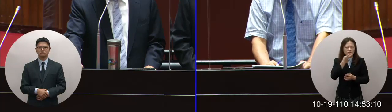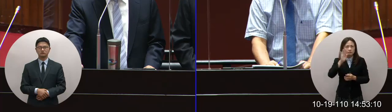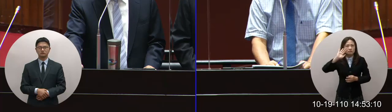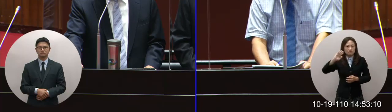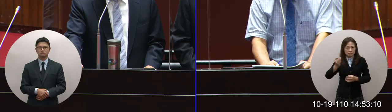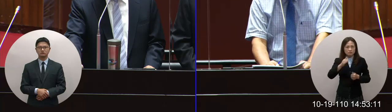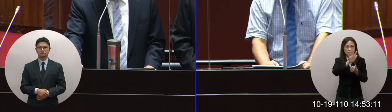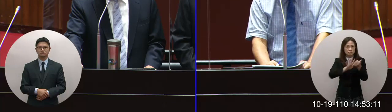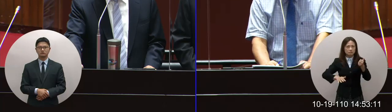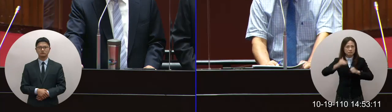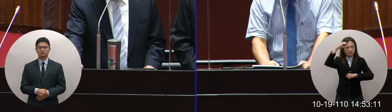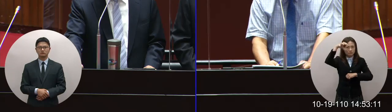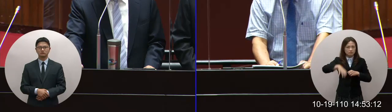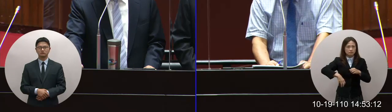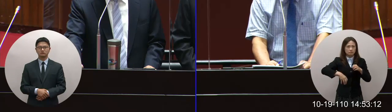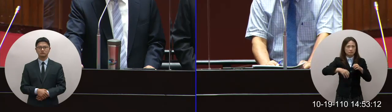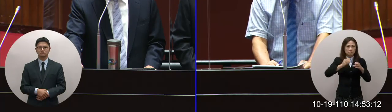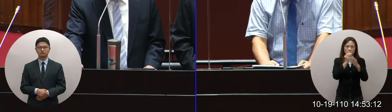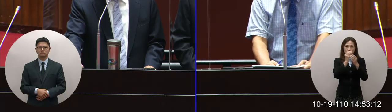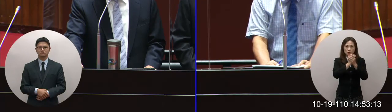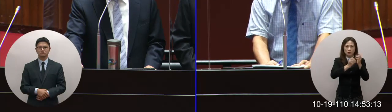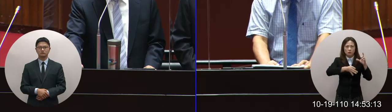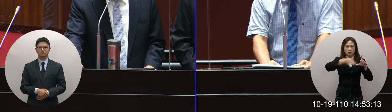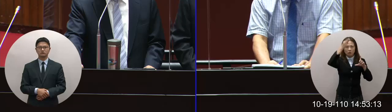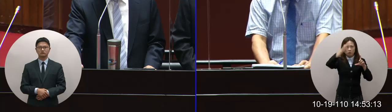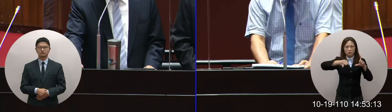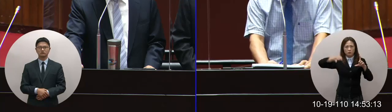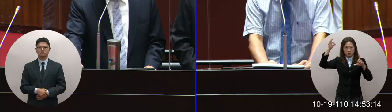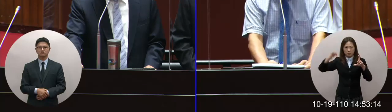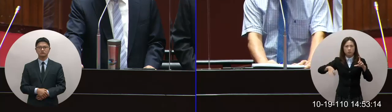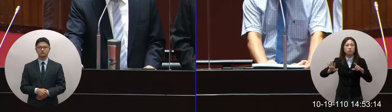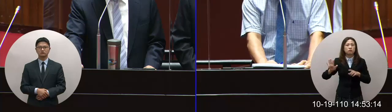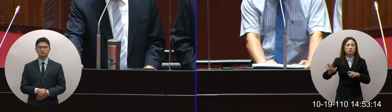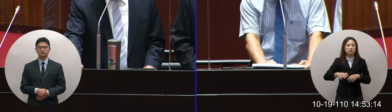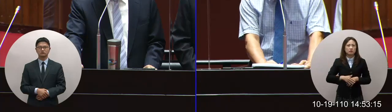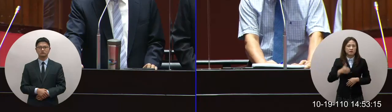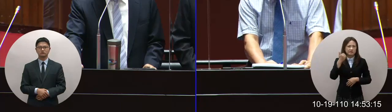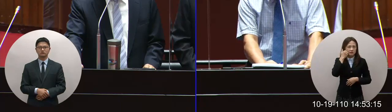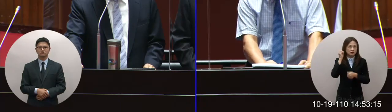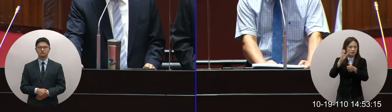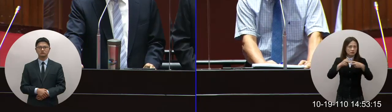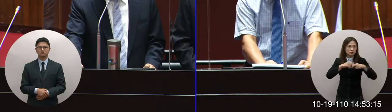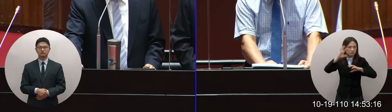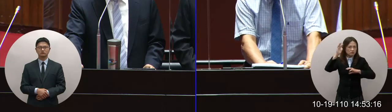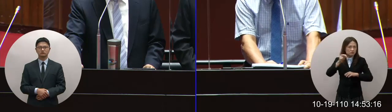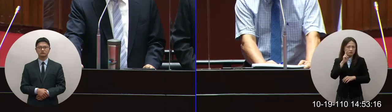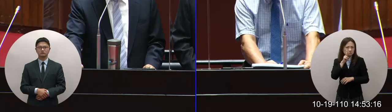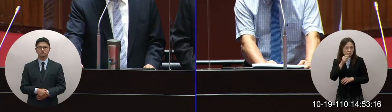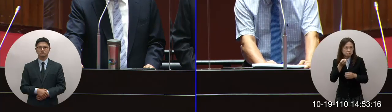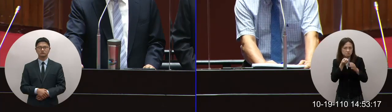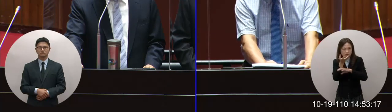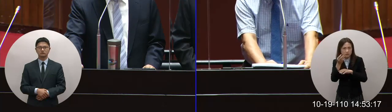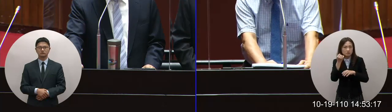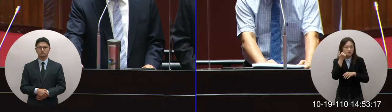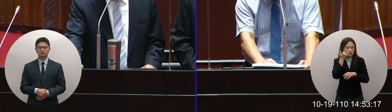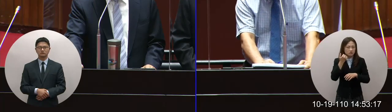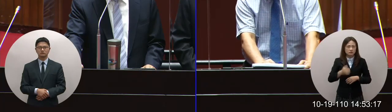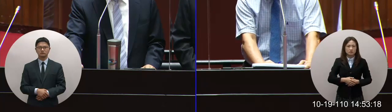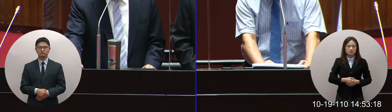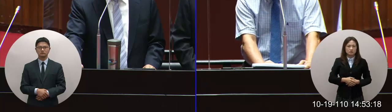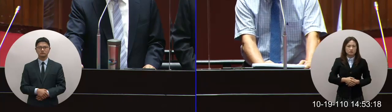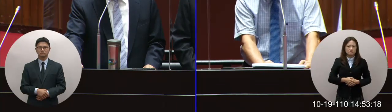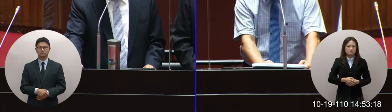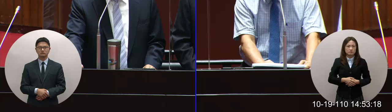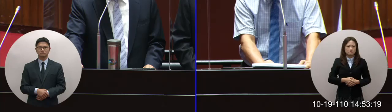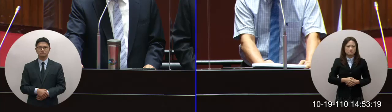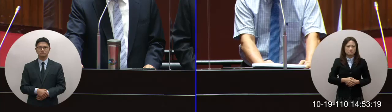的波动哦。那到底是谁给蔡总统错误的讯息哦，这个在其